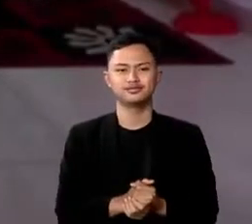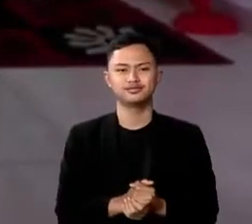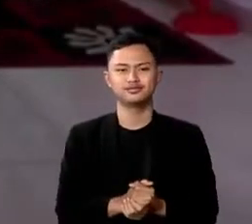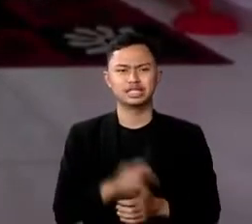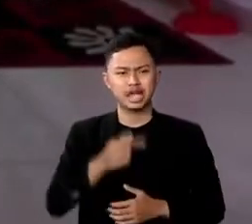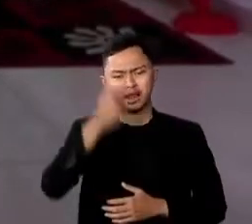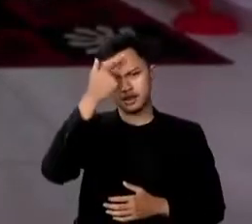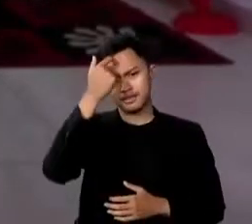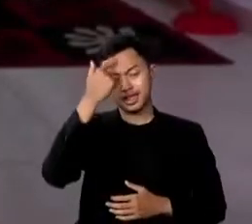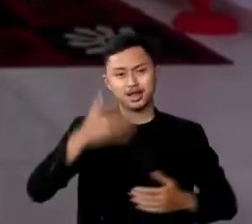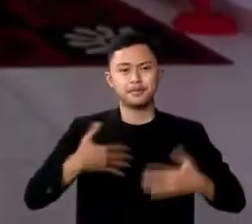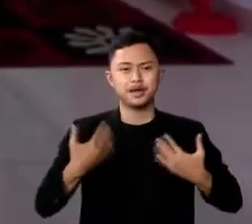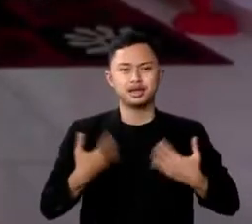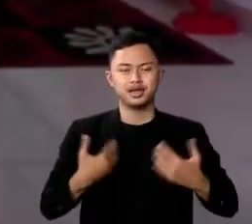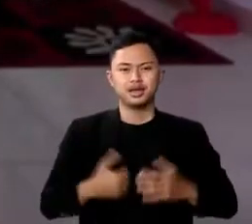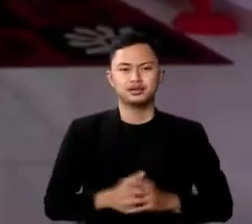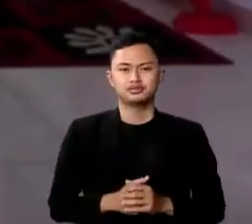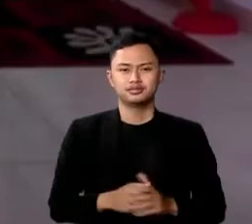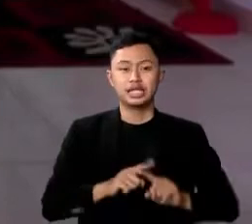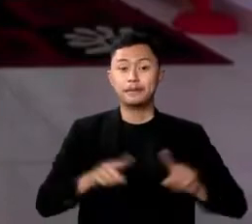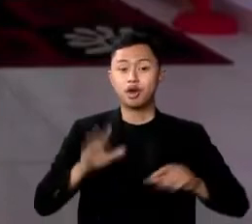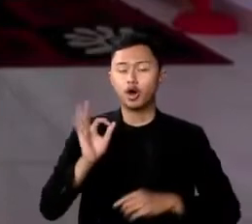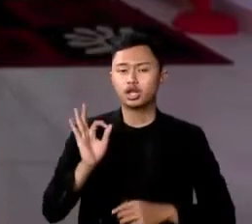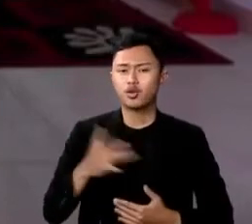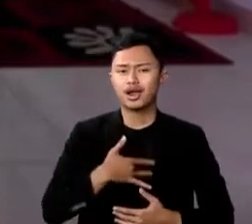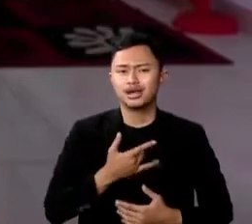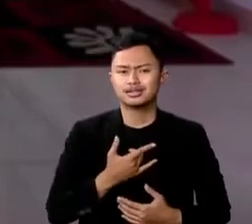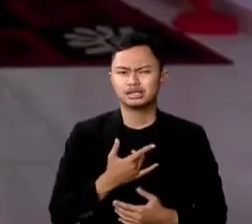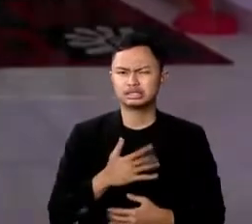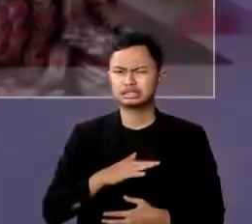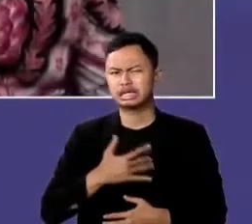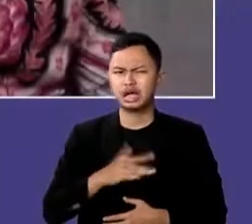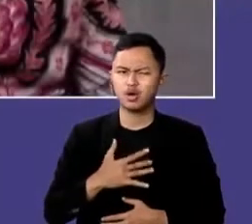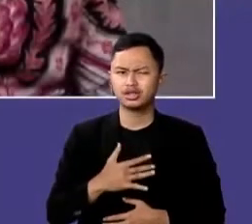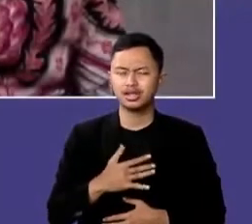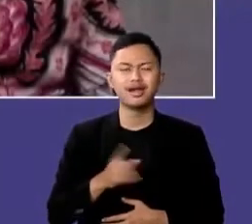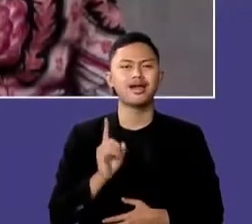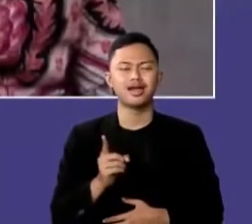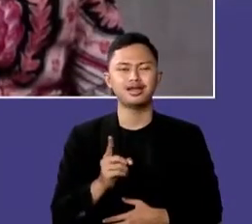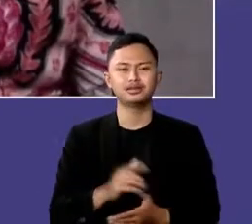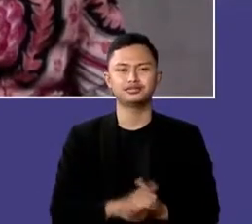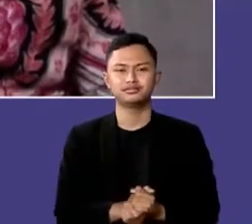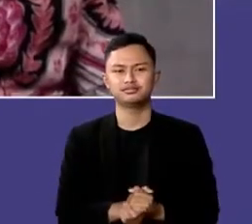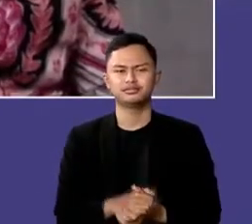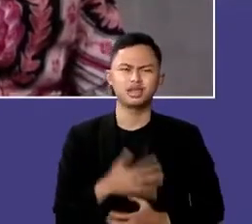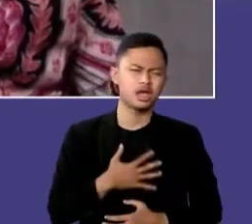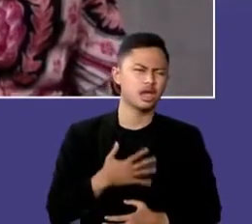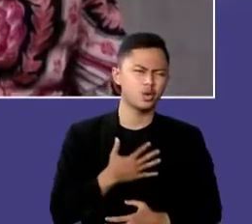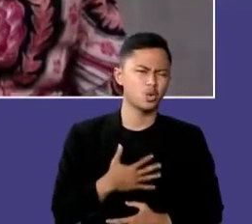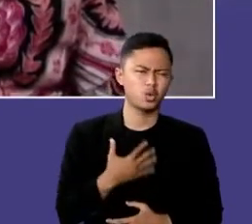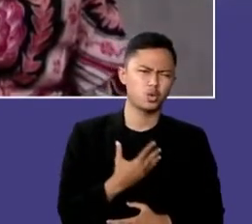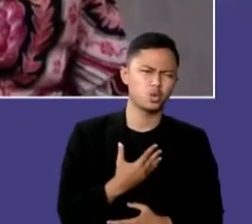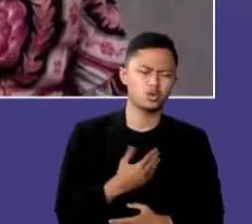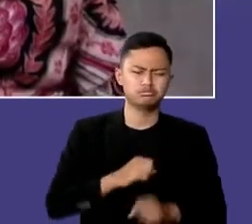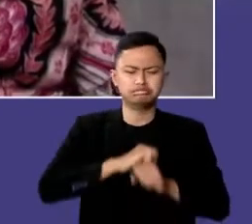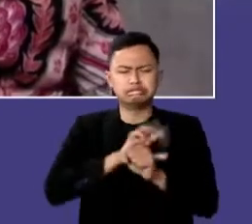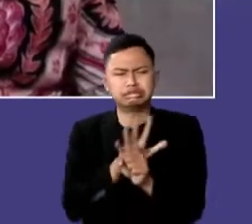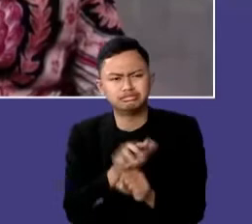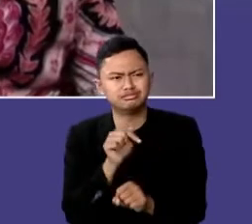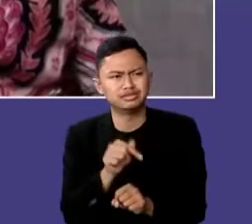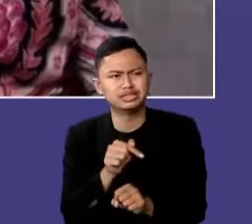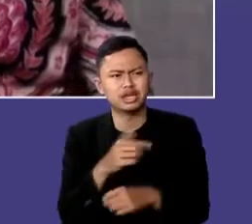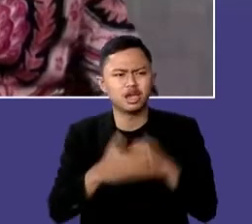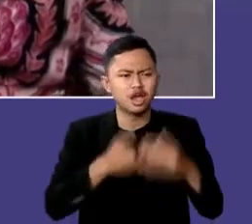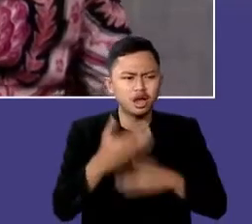dengan gembira begitu nah tapi tentunya sebagai orangtua rasa khawatir Itu juga pasti ada ya Kak Seto was-was Bagaimana pandemi ini bisa